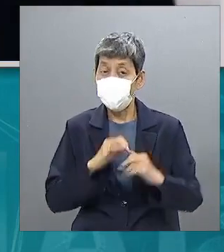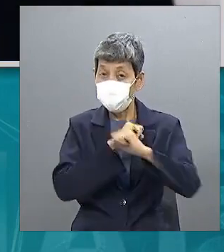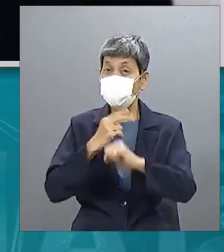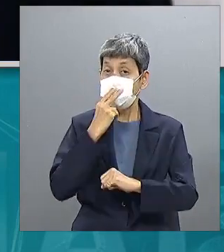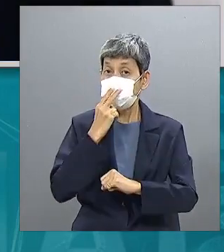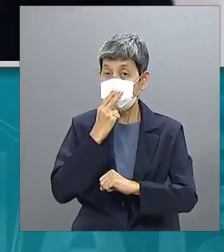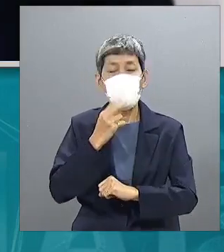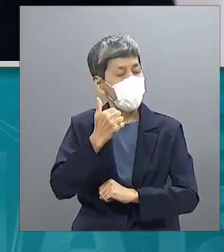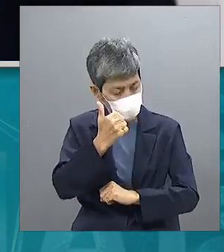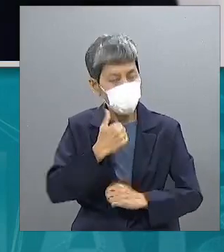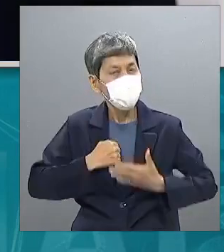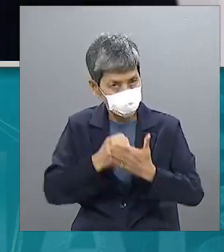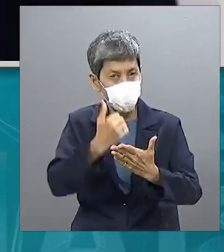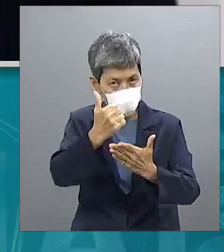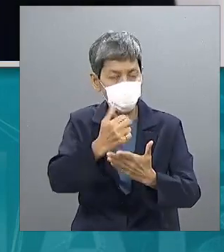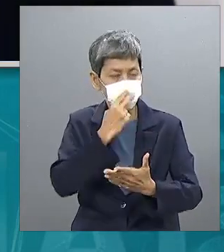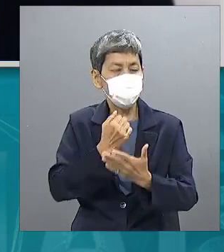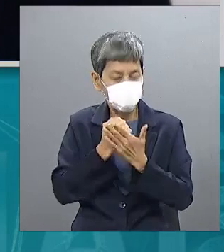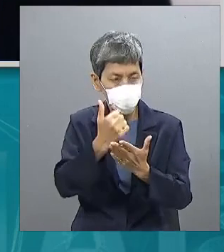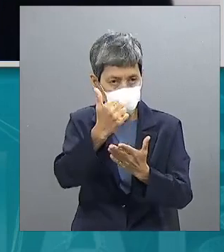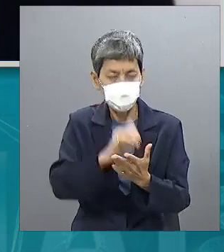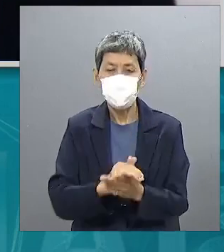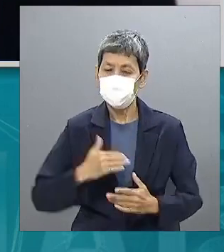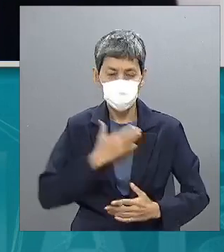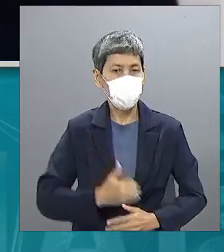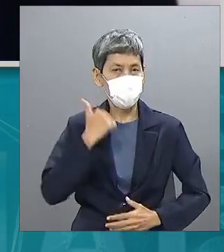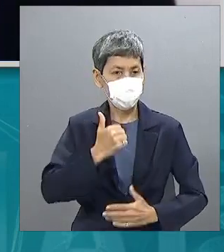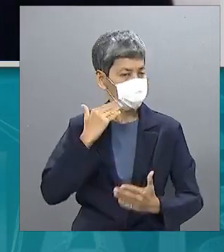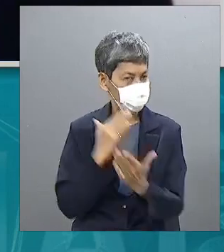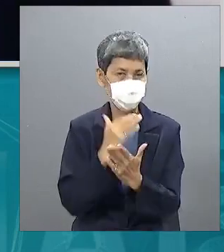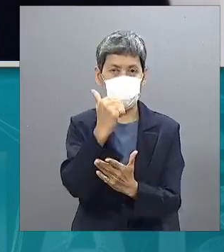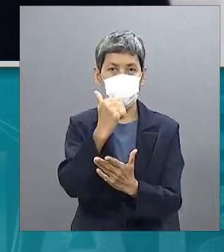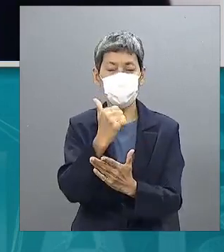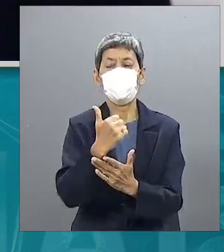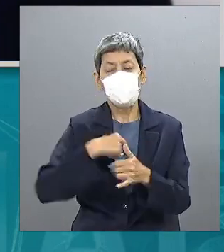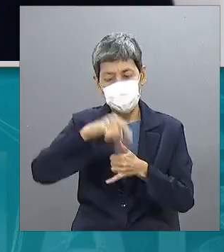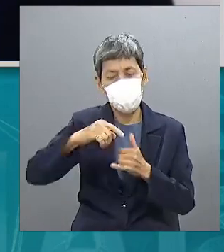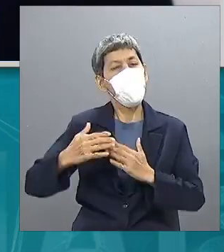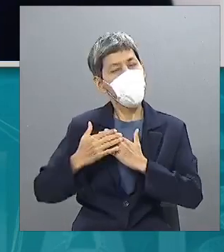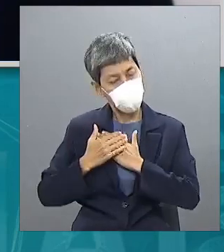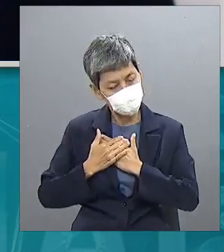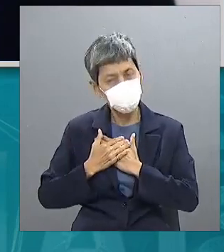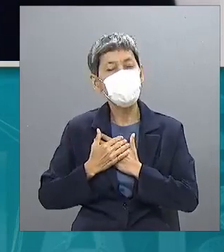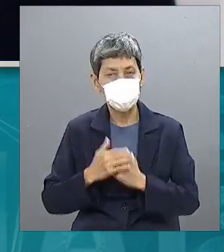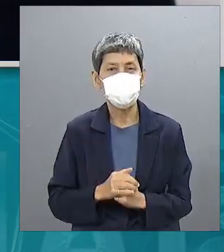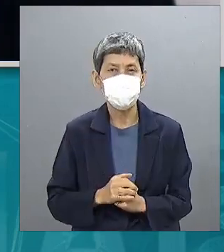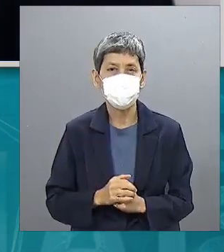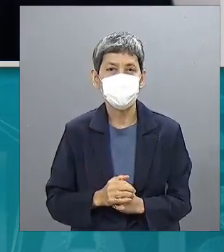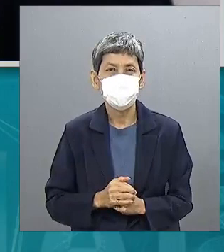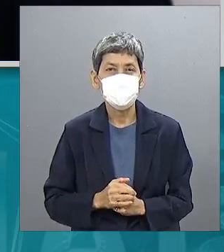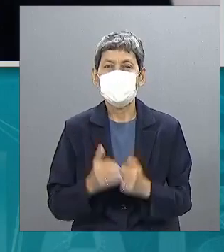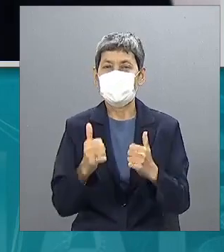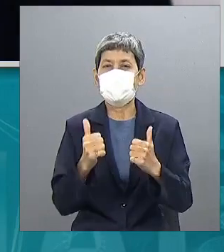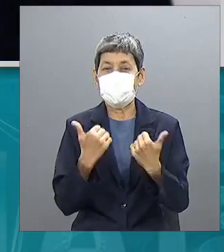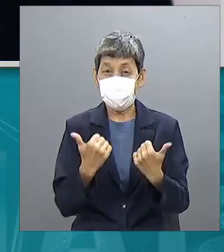สนับสนุนทุกท่านครับในการเลิกบุหรี่เพื่อสุขภาพที่ดีครับแล้วก็เพื่อคนที่เรารักด้วยครับผมแล้วก็ยิ่งในชั่วขณะ